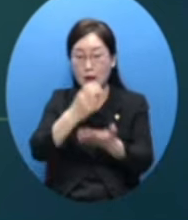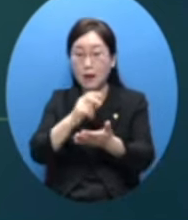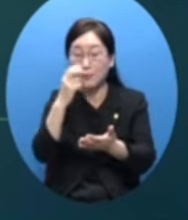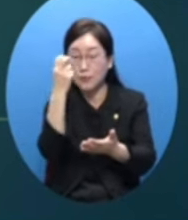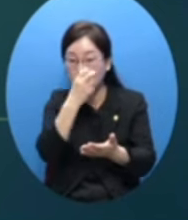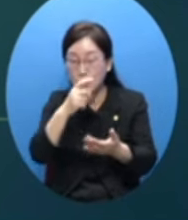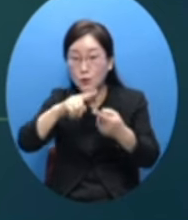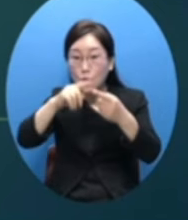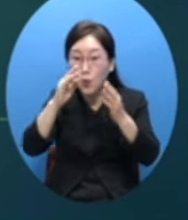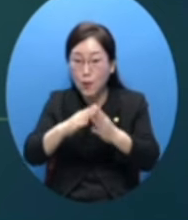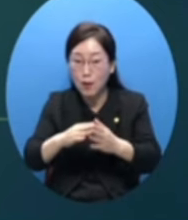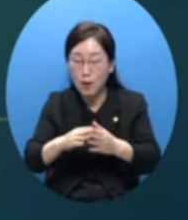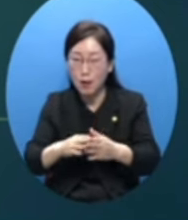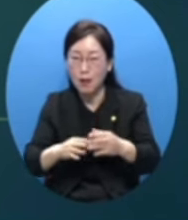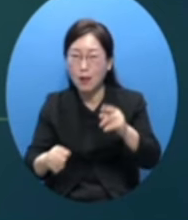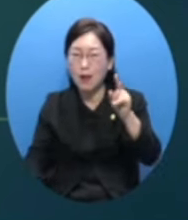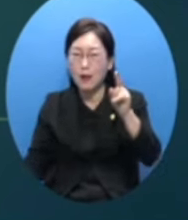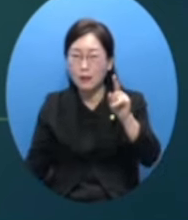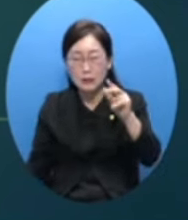여러분 자부심을 갖게 되길 바랍니다.